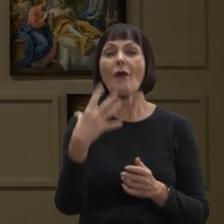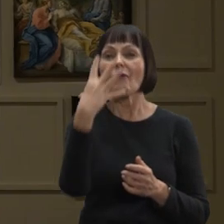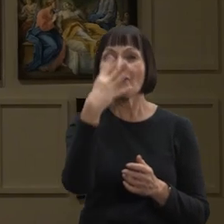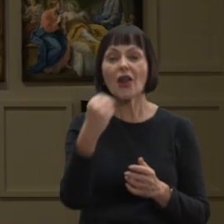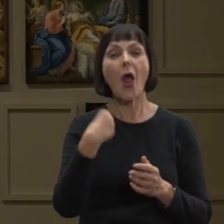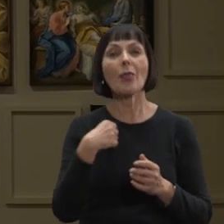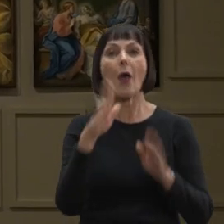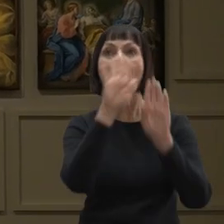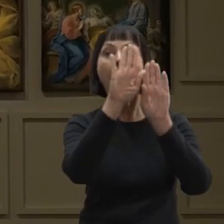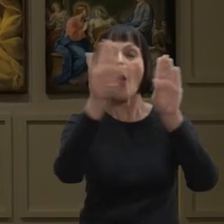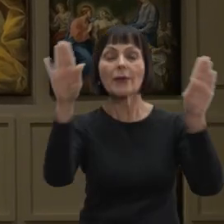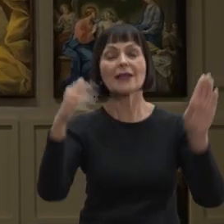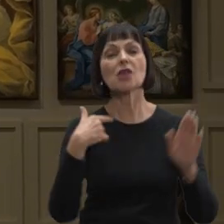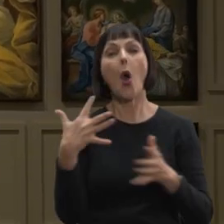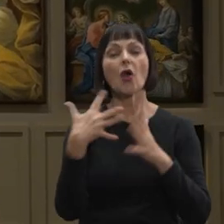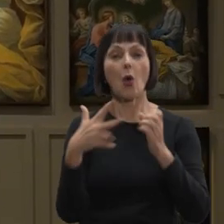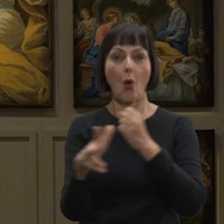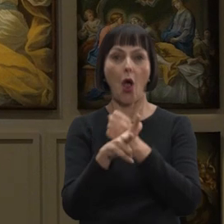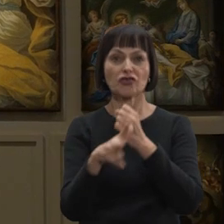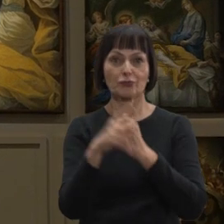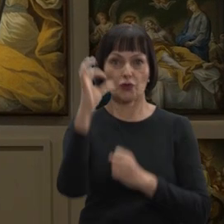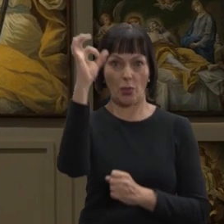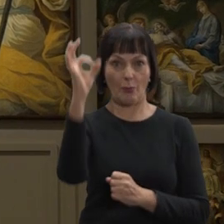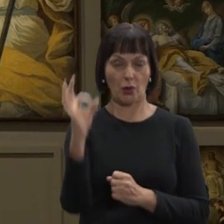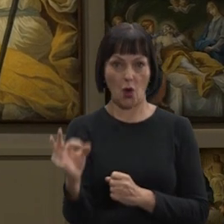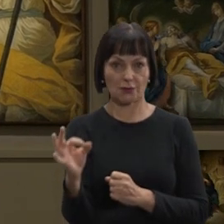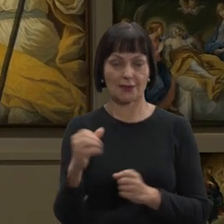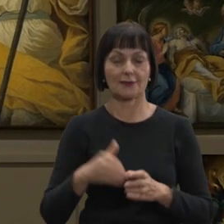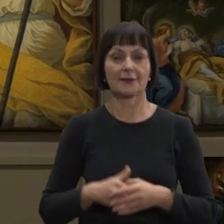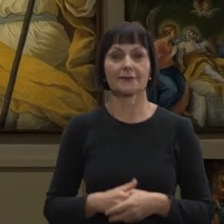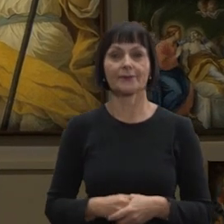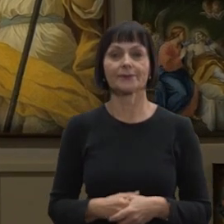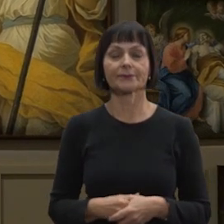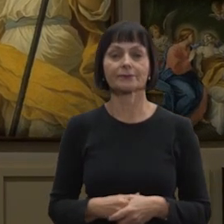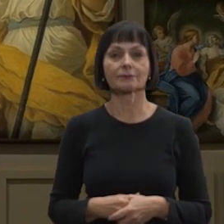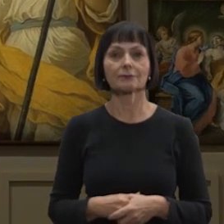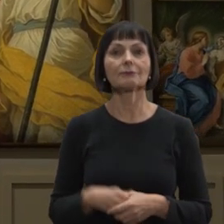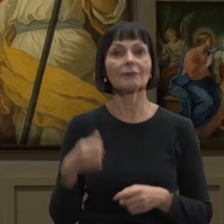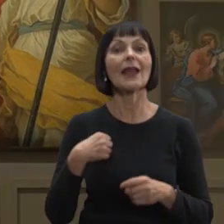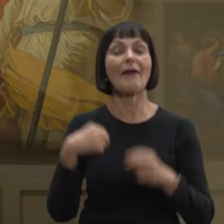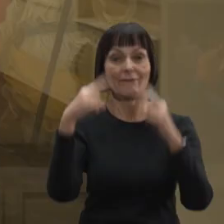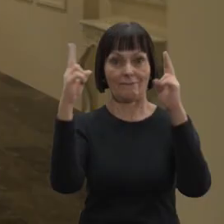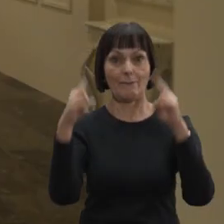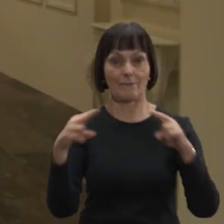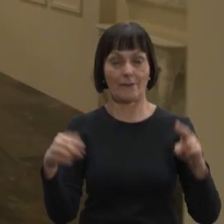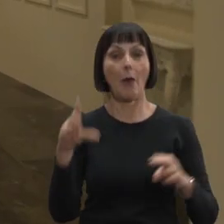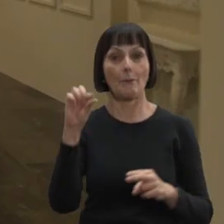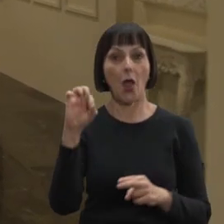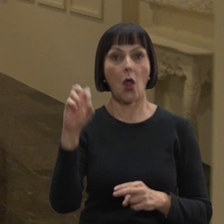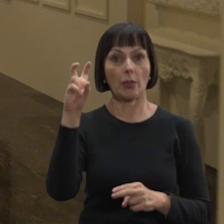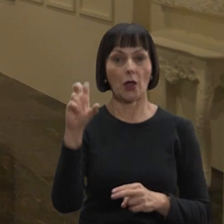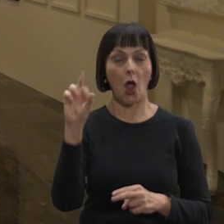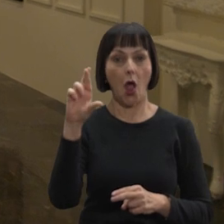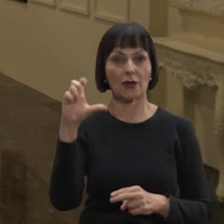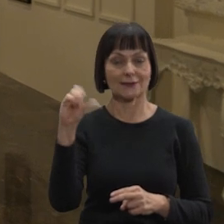cokolwiek o wystroju około 80% dzieł, jakie znajdowały się dawniej w